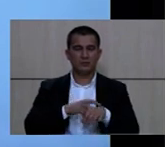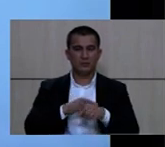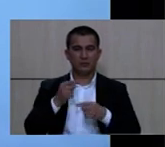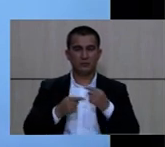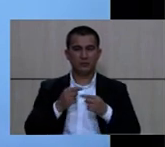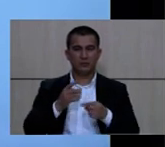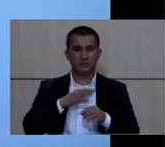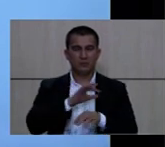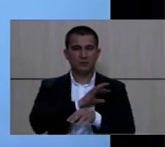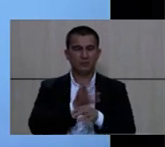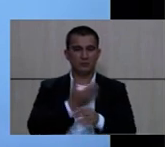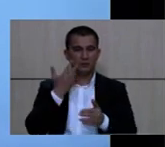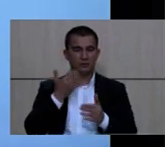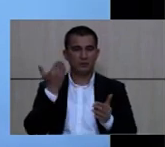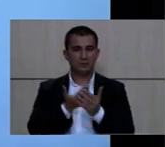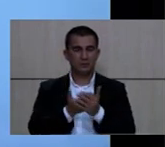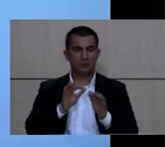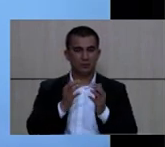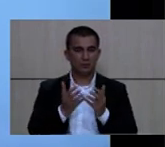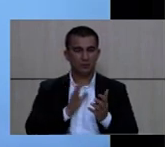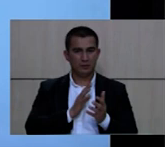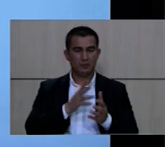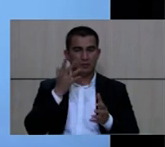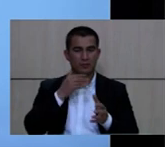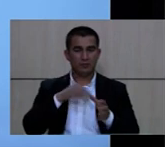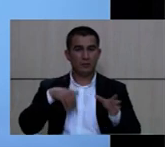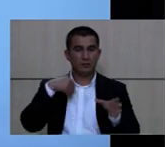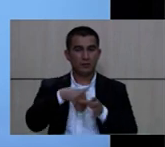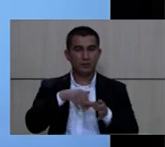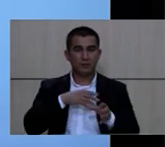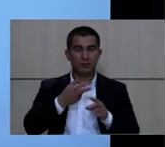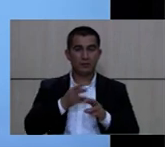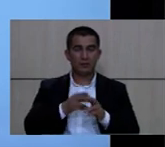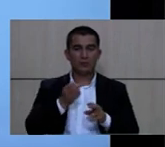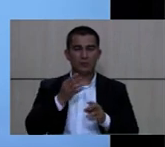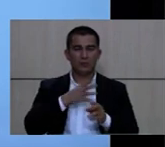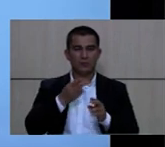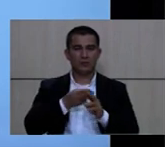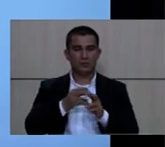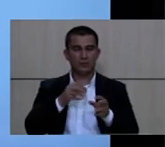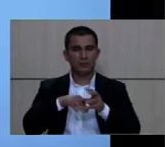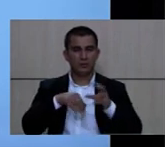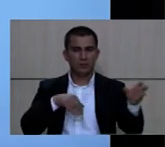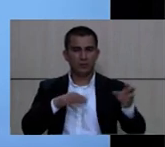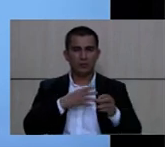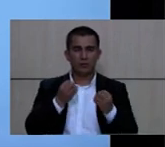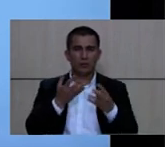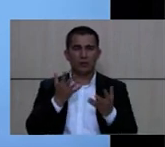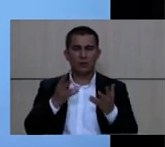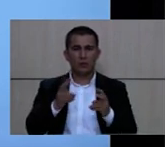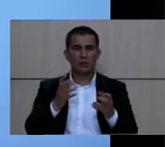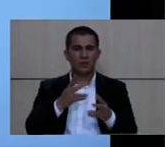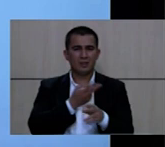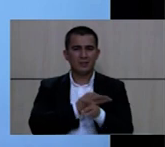davomida zarb berilganda u 20 metr taqsim sekund tezlik oldi. Top qanday kuch bilan